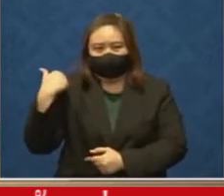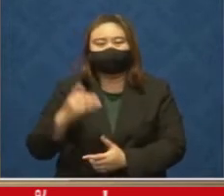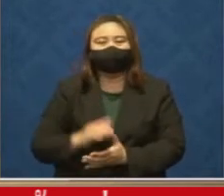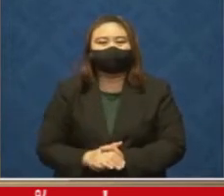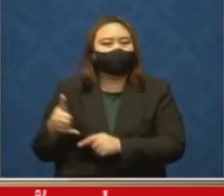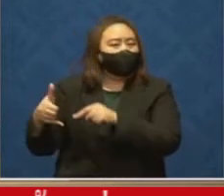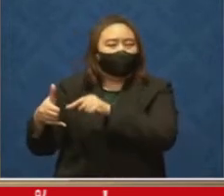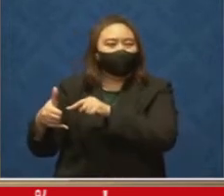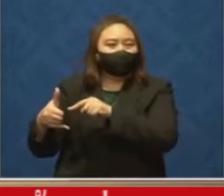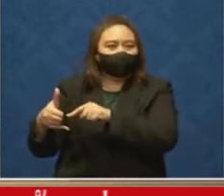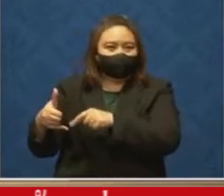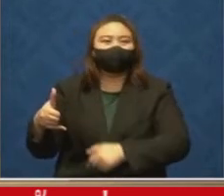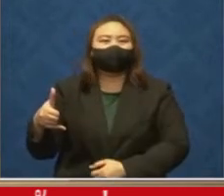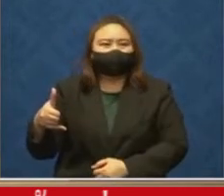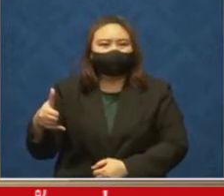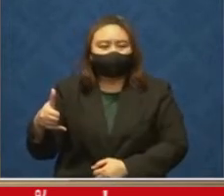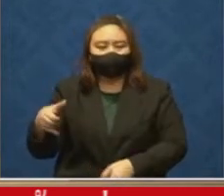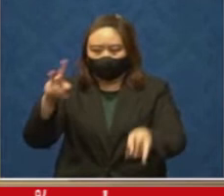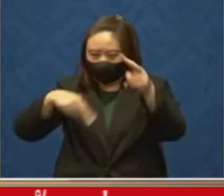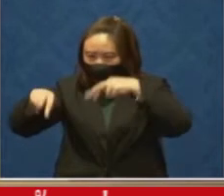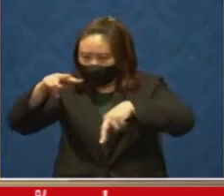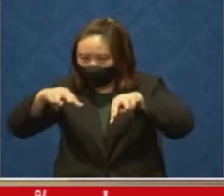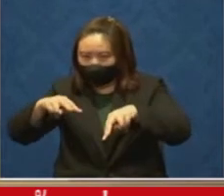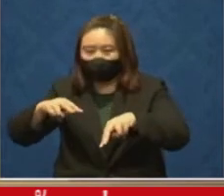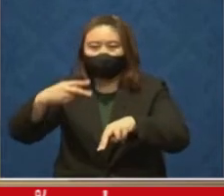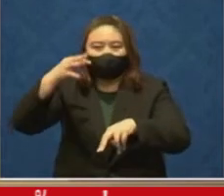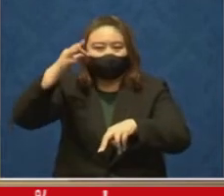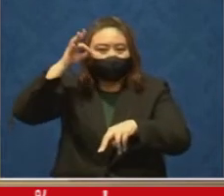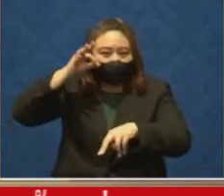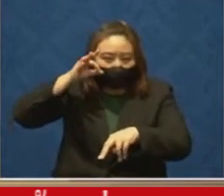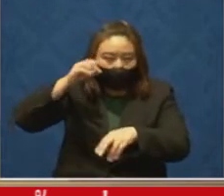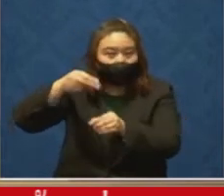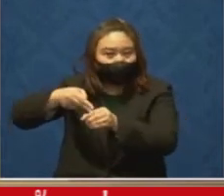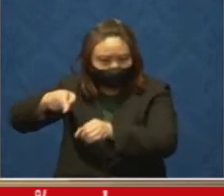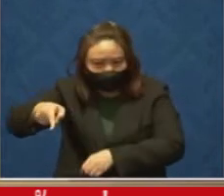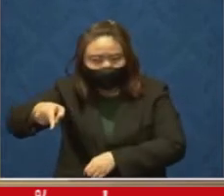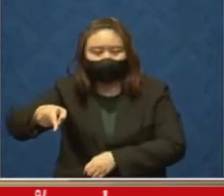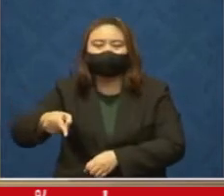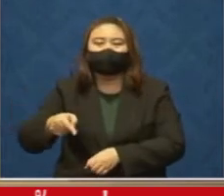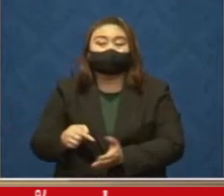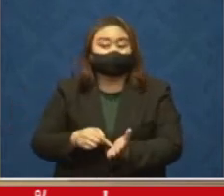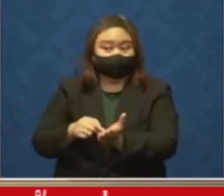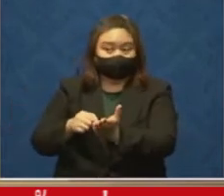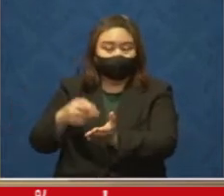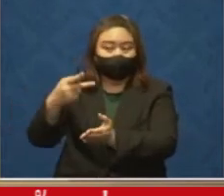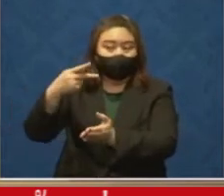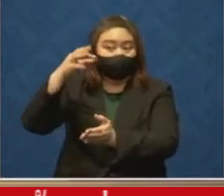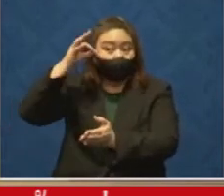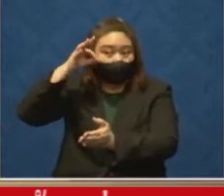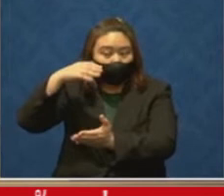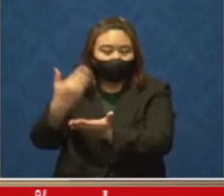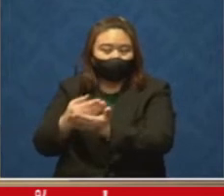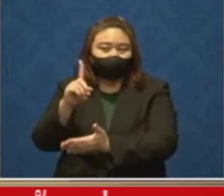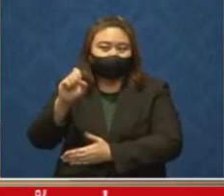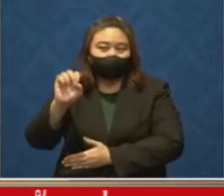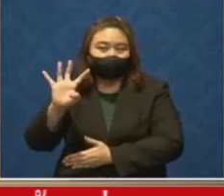มฉากต่อไปครับคนคนเดียวกันเนี่ครับคุมป.ท. คุมพลังานได้เสนอให้ป.ท.